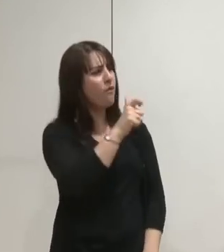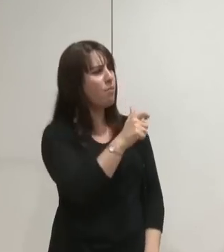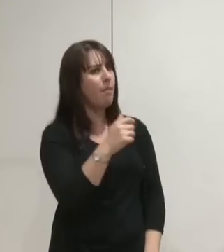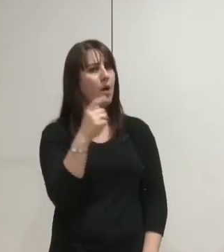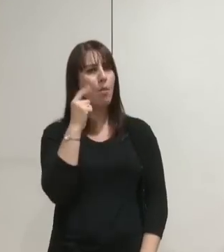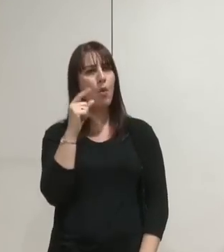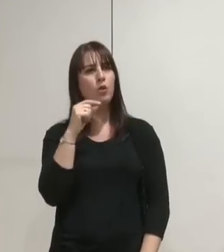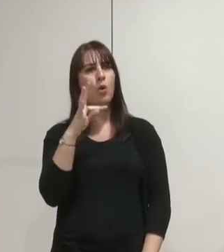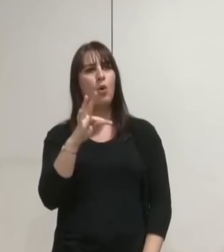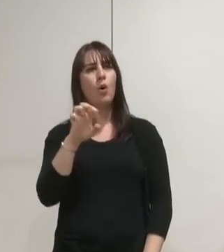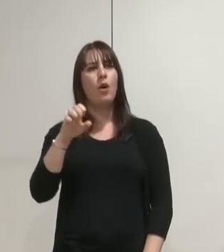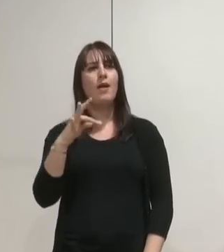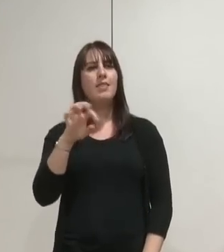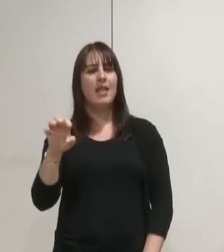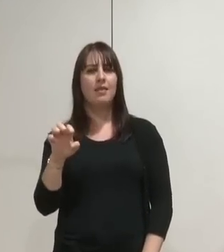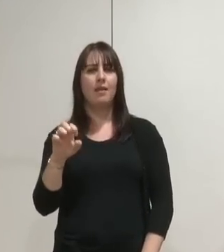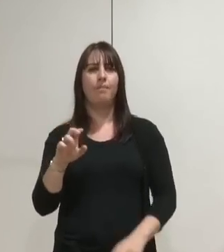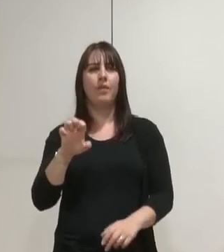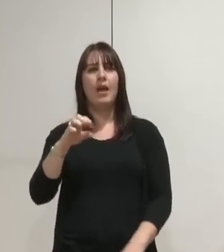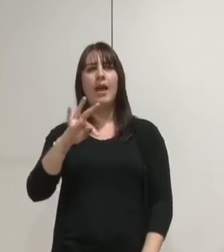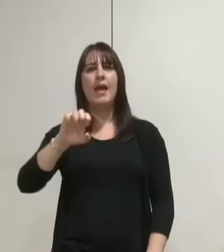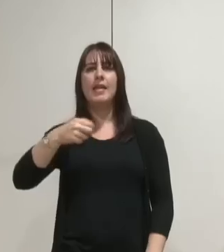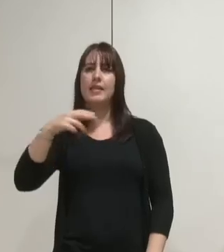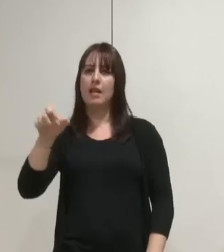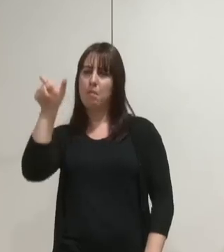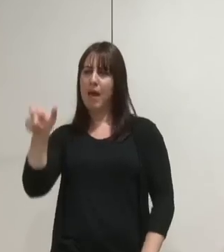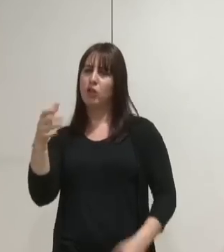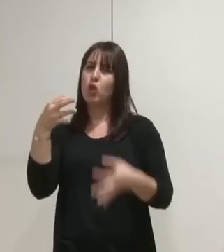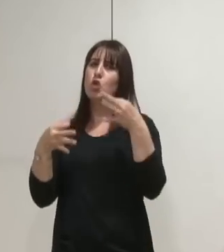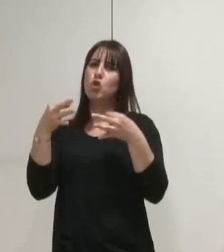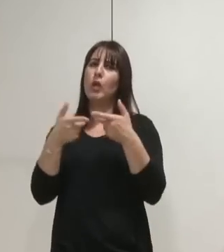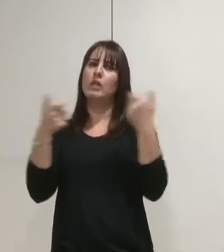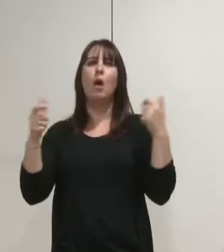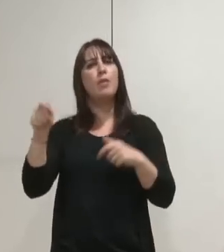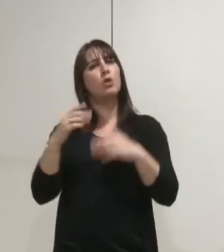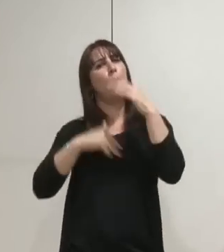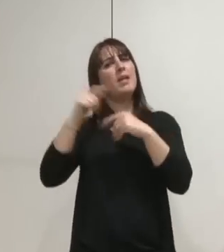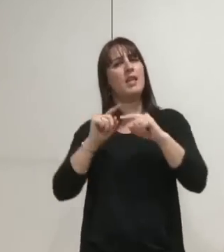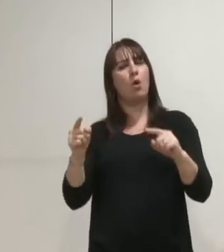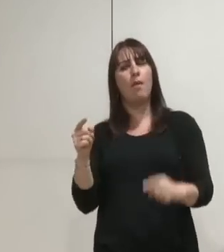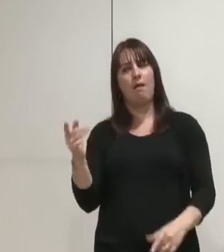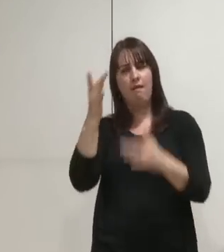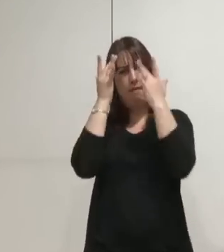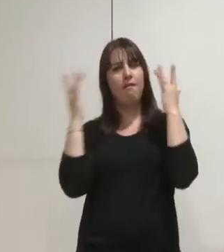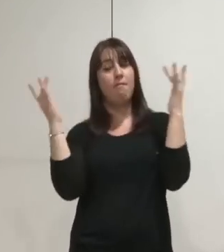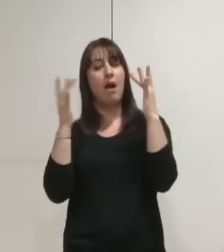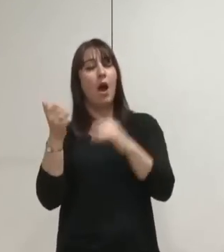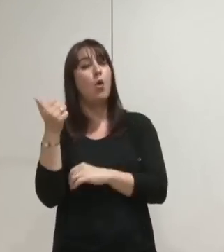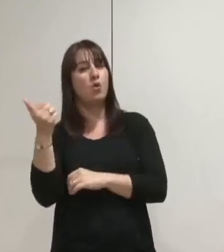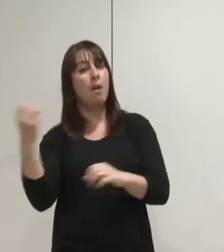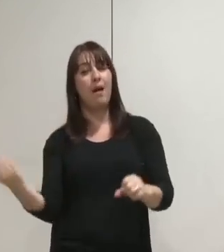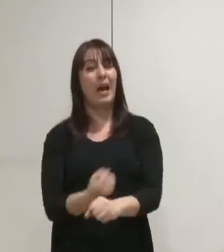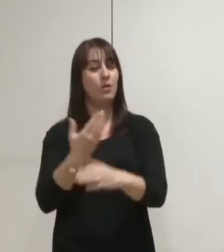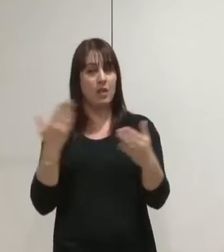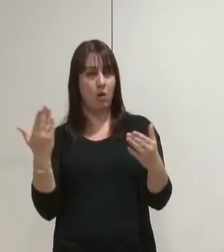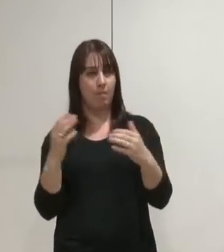tête monsieur Étienne tê c'est un juriste assez malin même s'il est pas juriste de profession et il a réussi à faire transformer